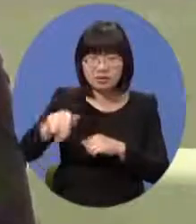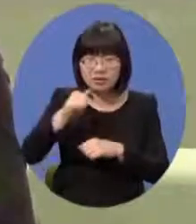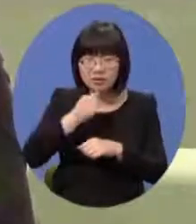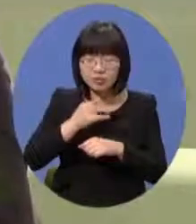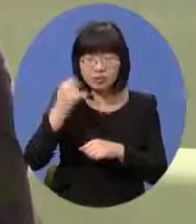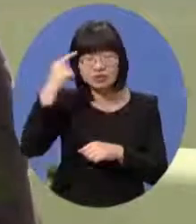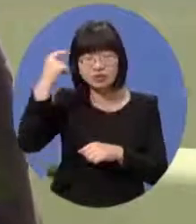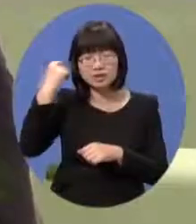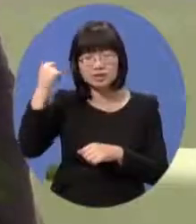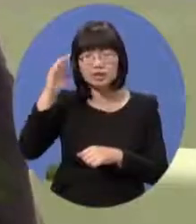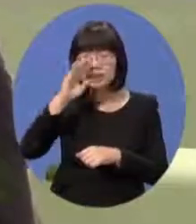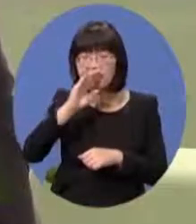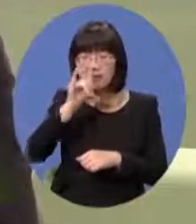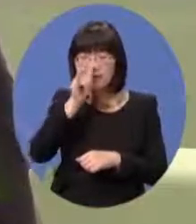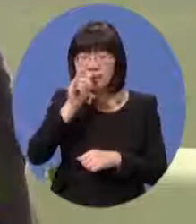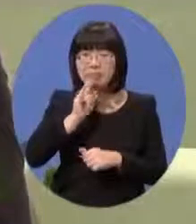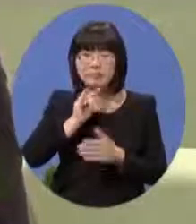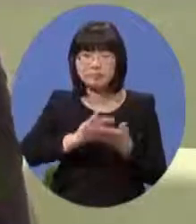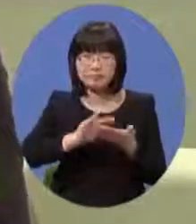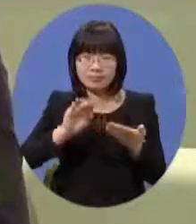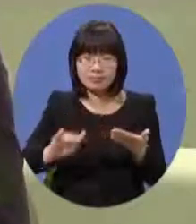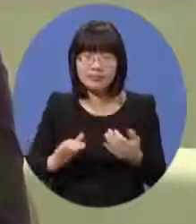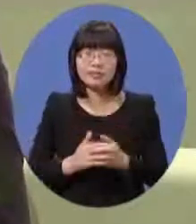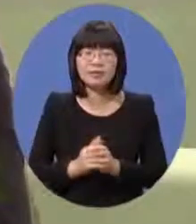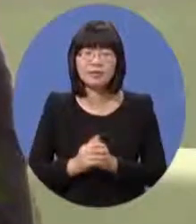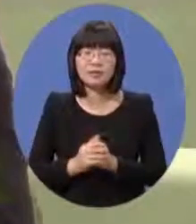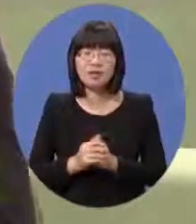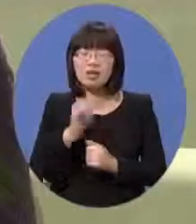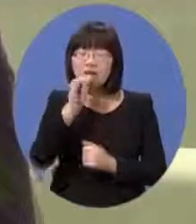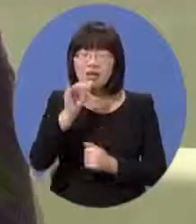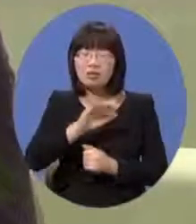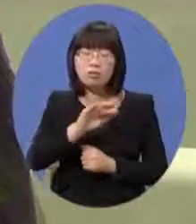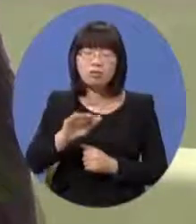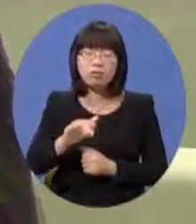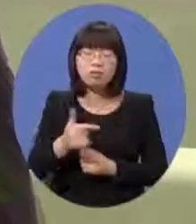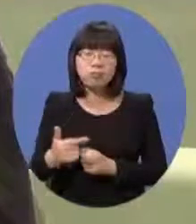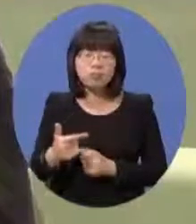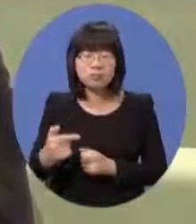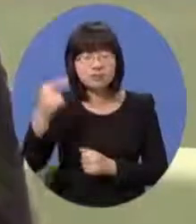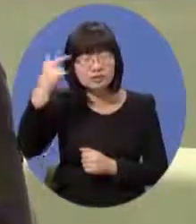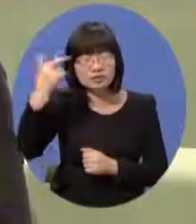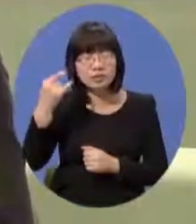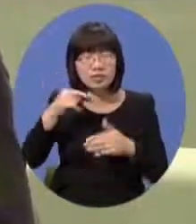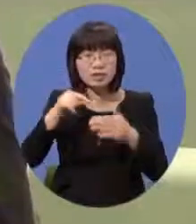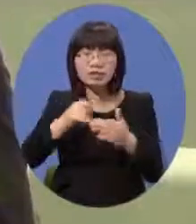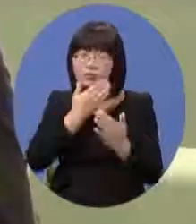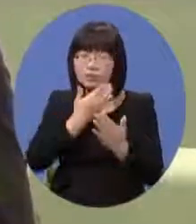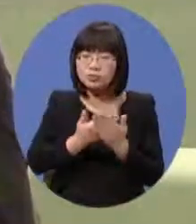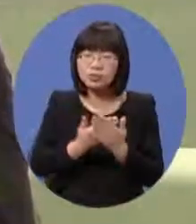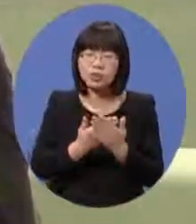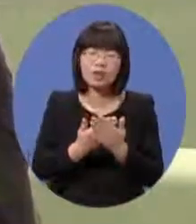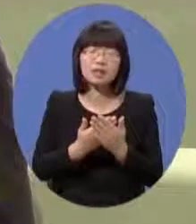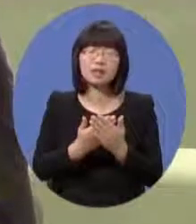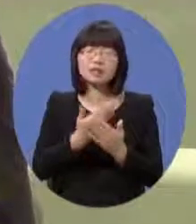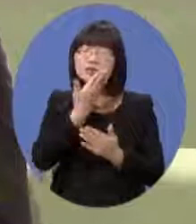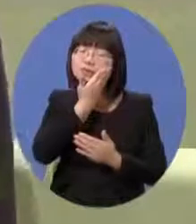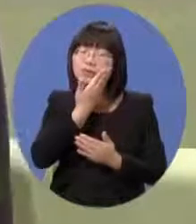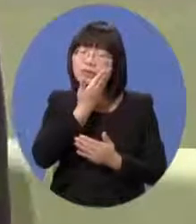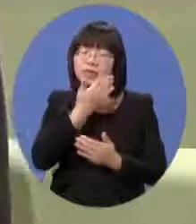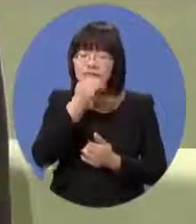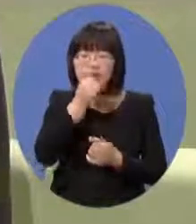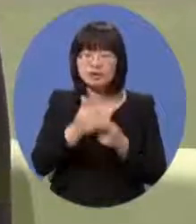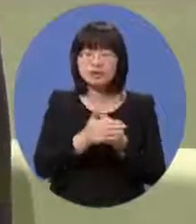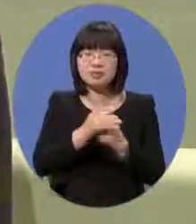나빠질 수가 있습니다. 아, 기억력도 맞아요. 네, 그래서 철분은 굉장히 우리 그 뇌에서 굉장히 중요한 영양소거든요. 네. 그렇기 때문에